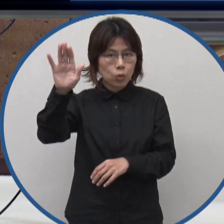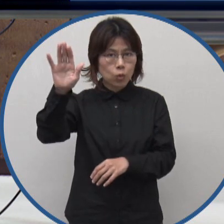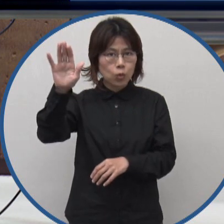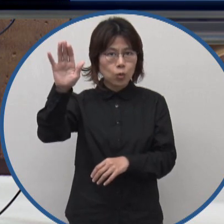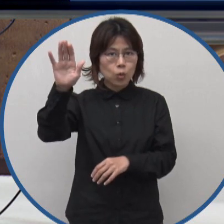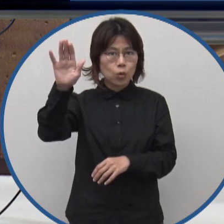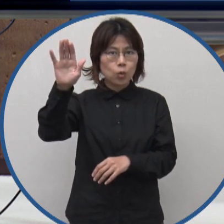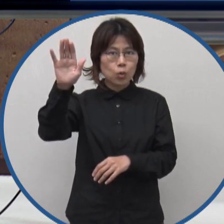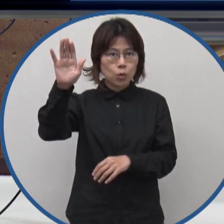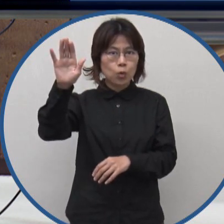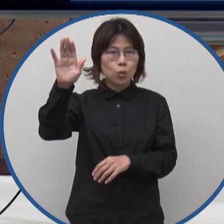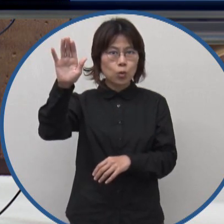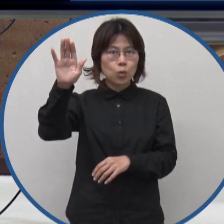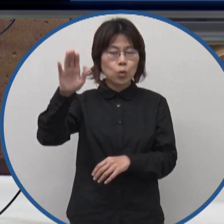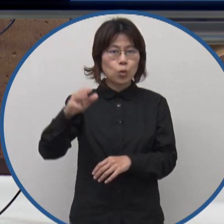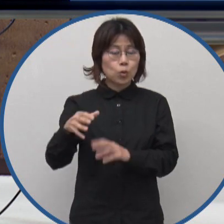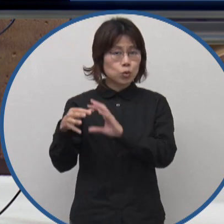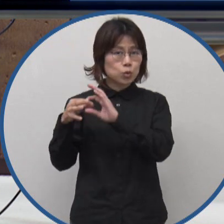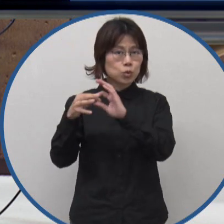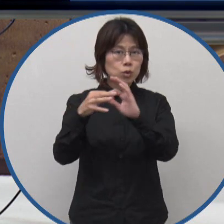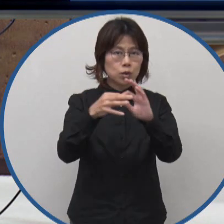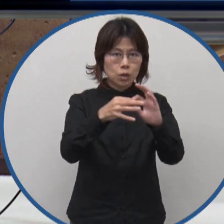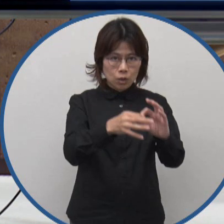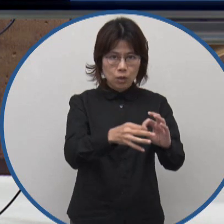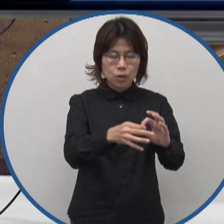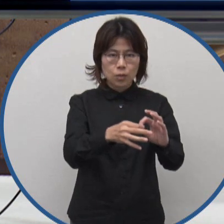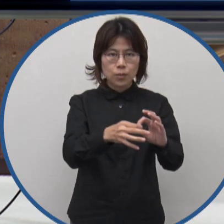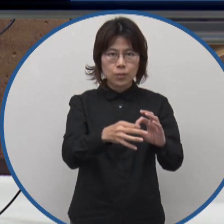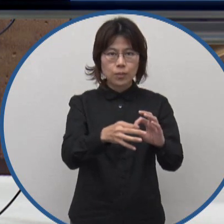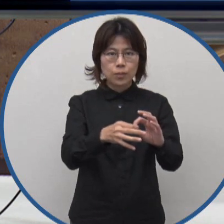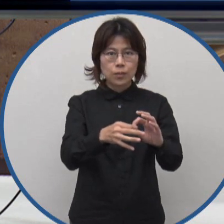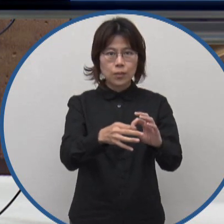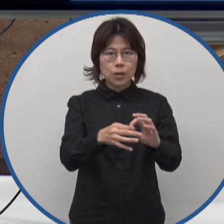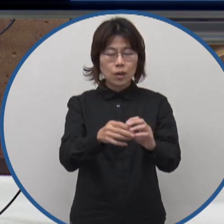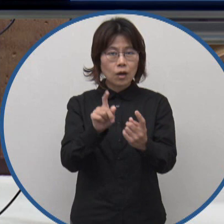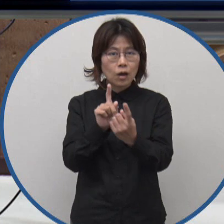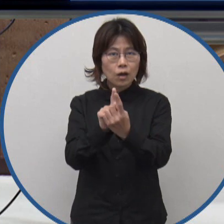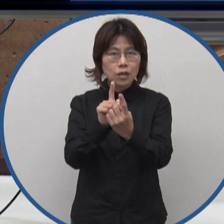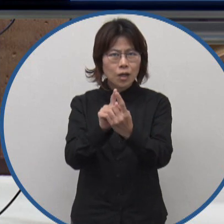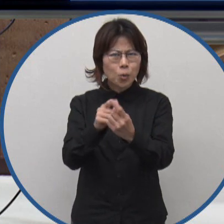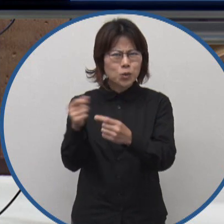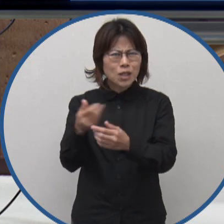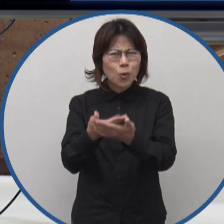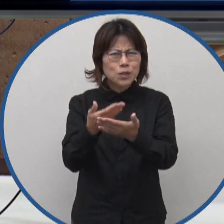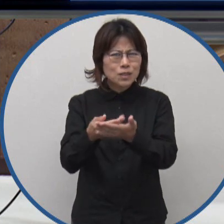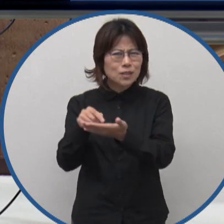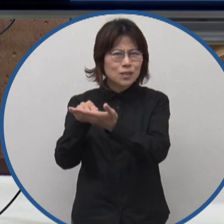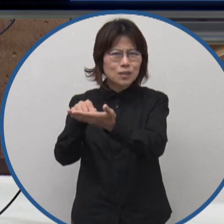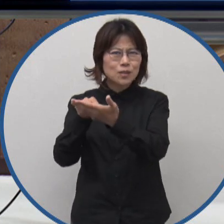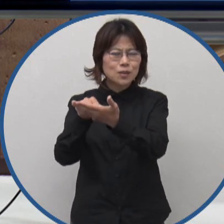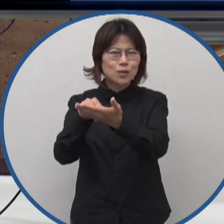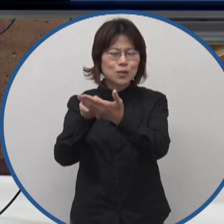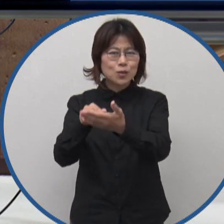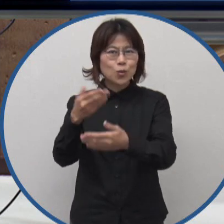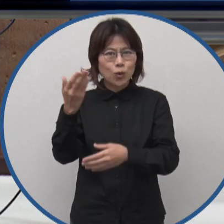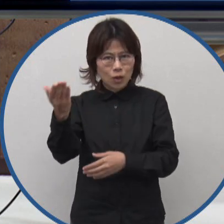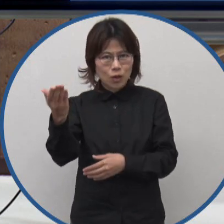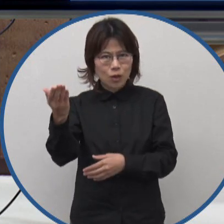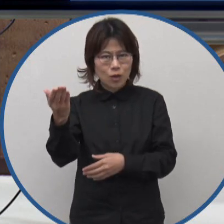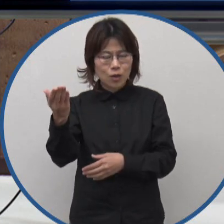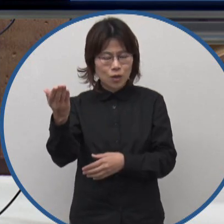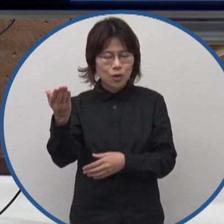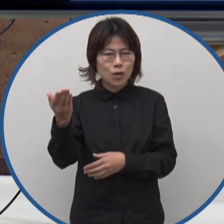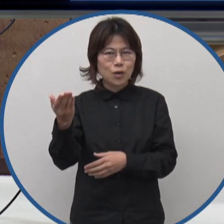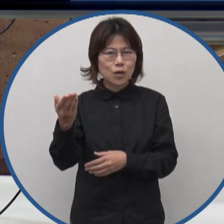ですが、引き続き、早期に対応してほしいというふうに求めていくのか、あるいは先ほど言